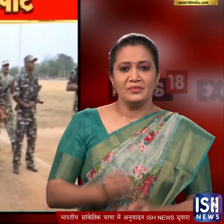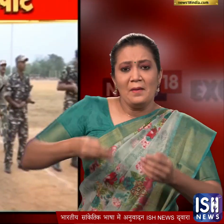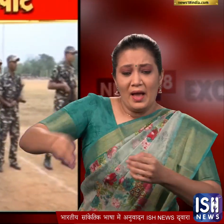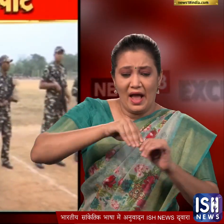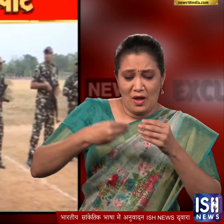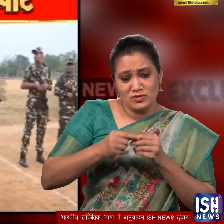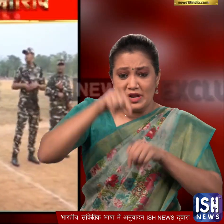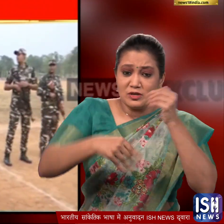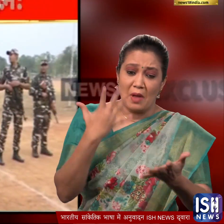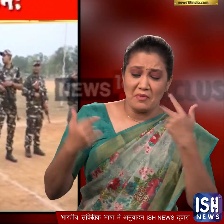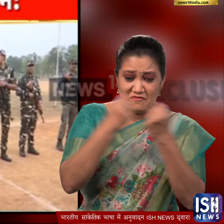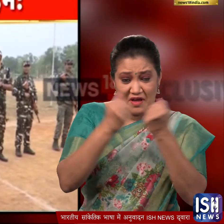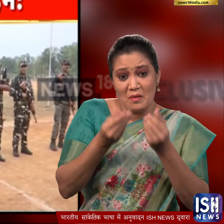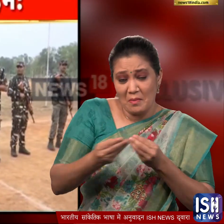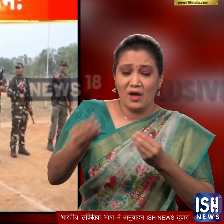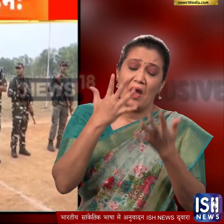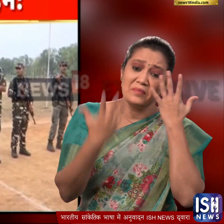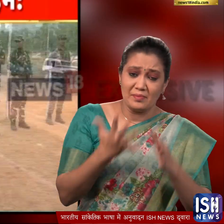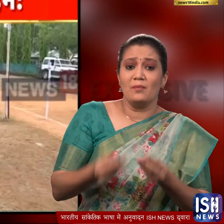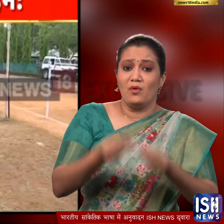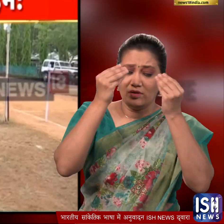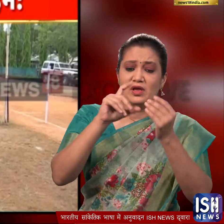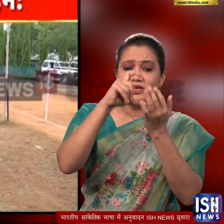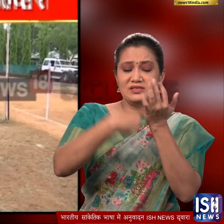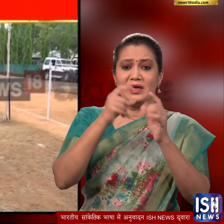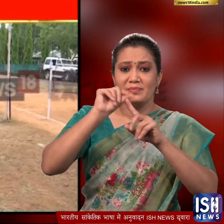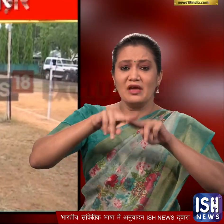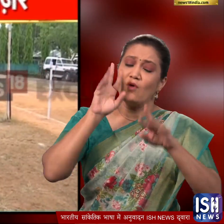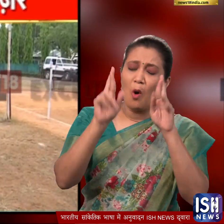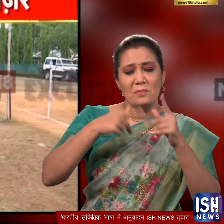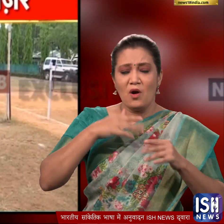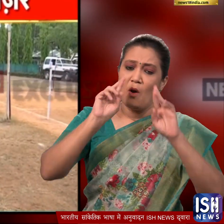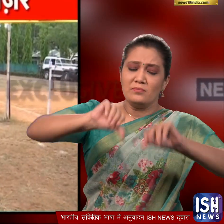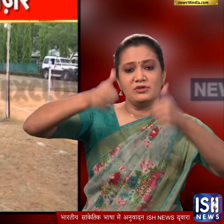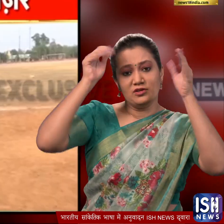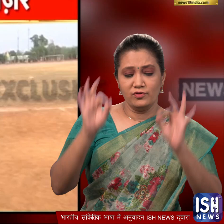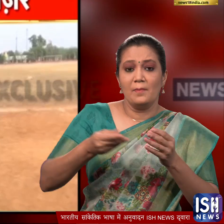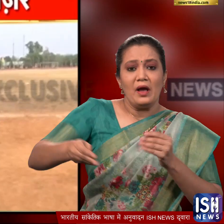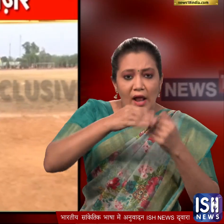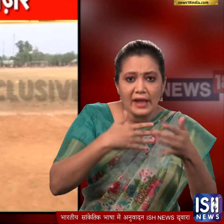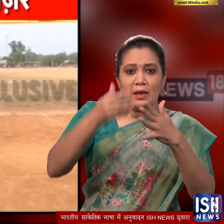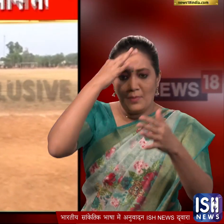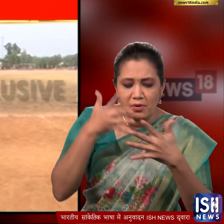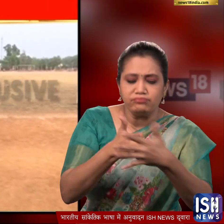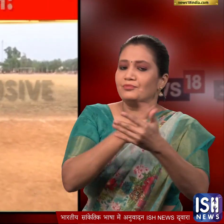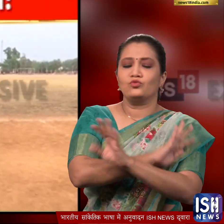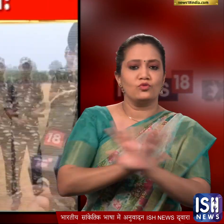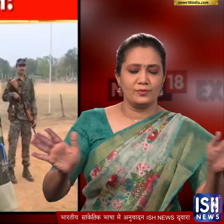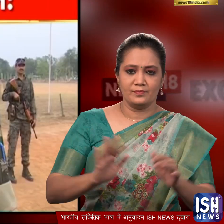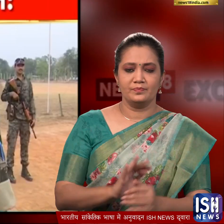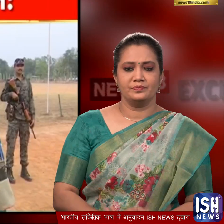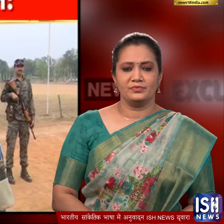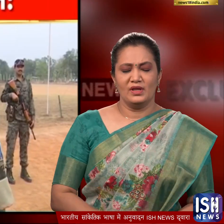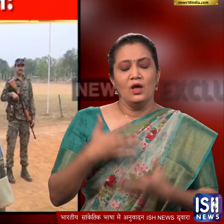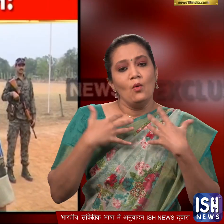में हिंसा की आशंका की वजह से सुरक्षा का दायरा बढ़ाया गया है। सीआरपीएफ को उम्मीद है कि उसकी ये कोशिश कामयाब होगी और बंगाल चुनाव में कोई बवाल नहीं होगा।